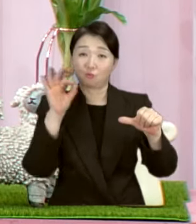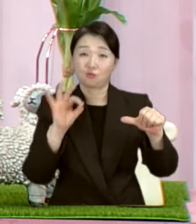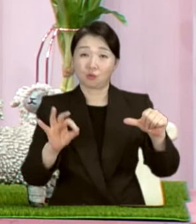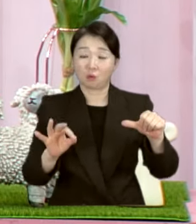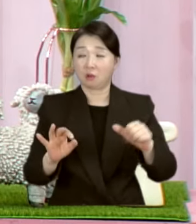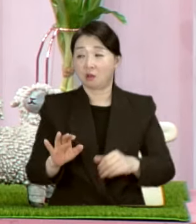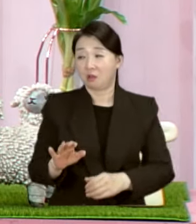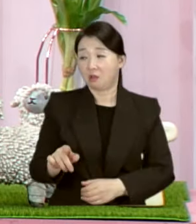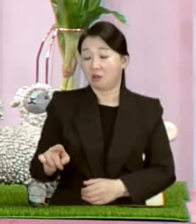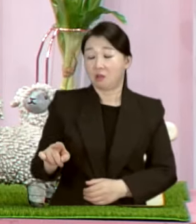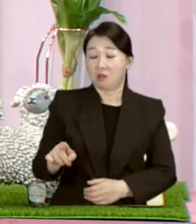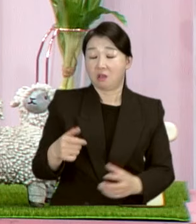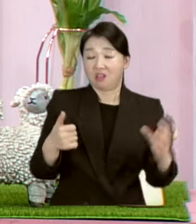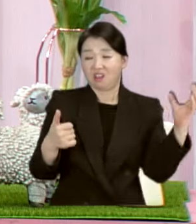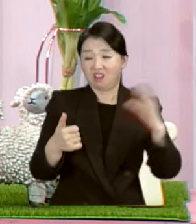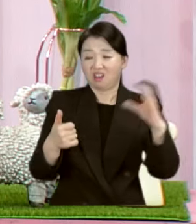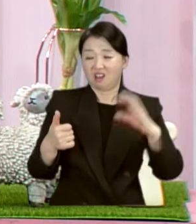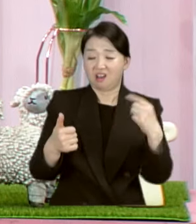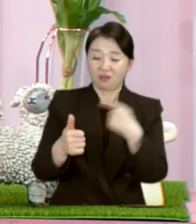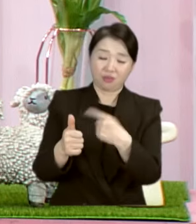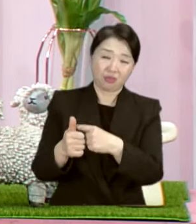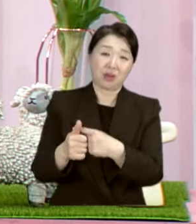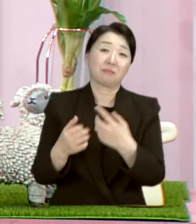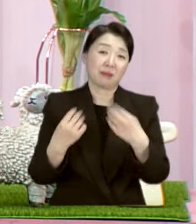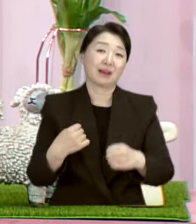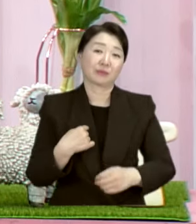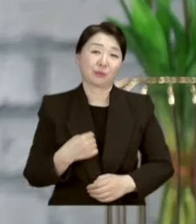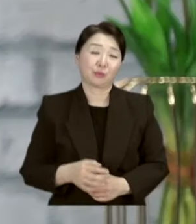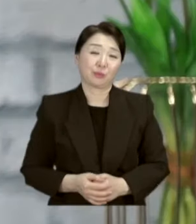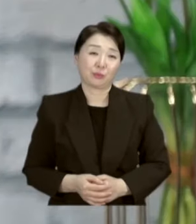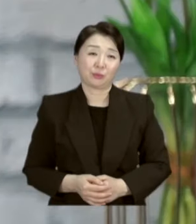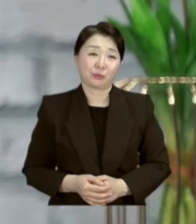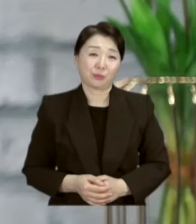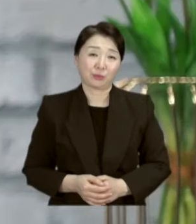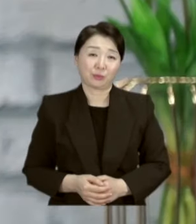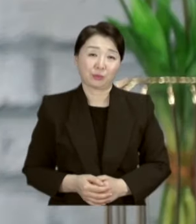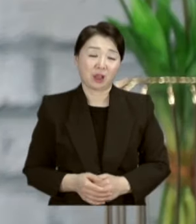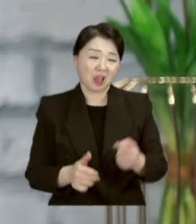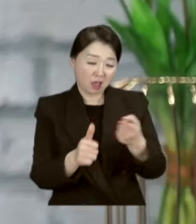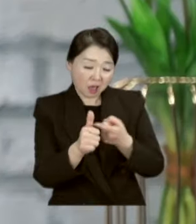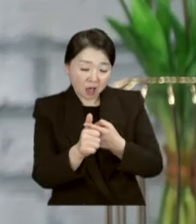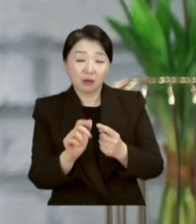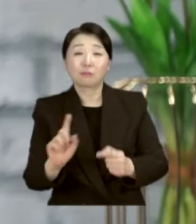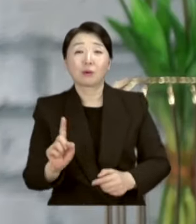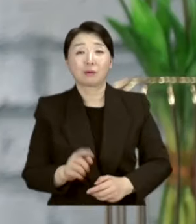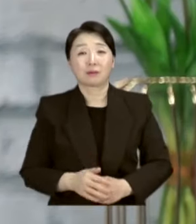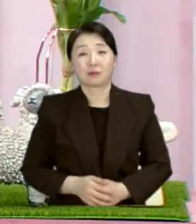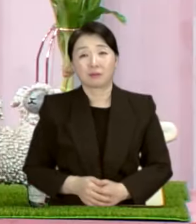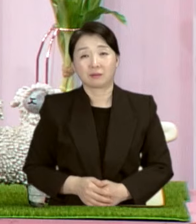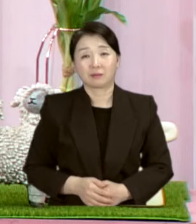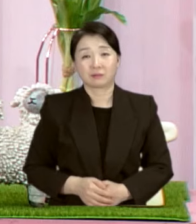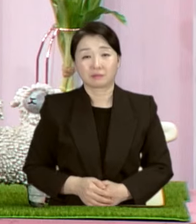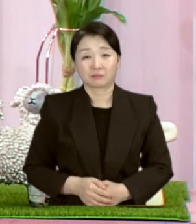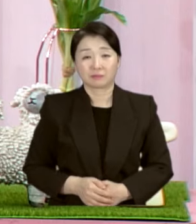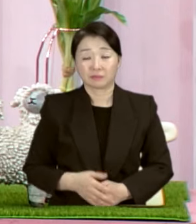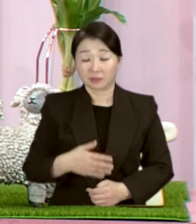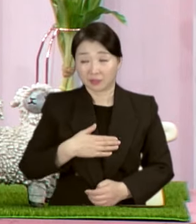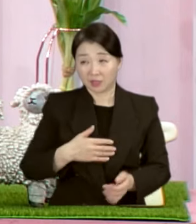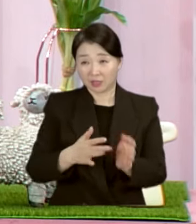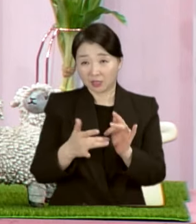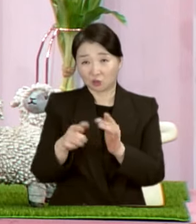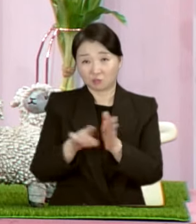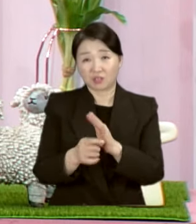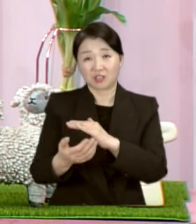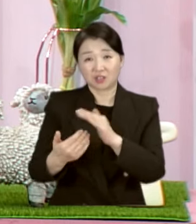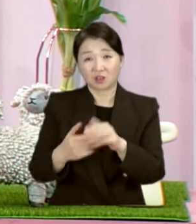95%는 정말 많은 핍박과 조롱, 멸시를 많이 하죠. 어떤 식으로 멸시당했어요? 저 같은 경우는 예수님 믿기